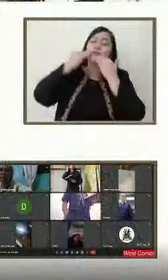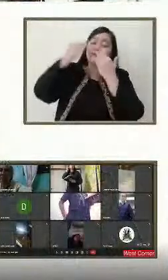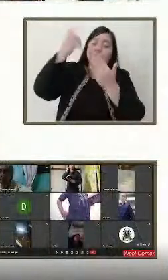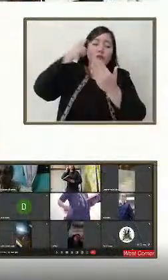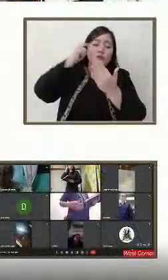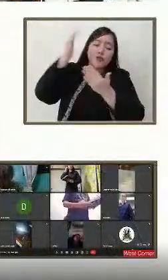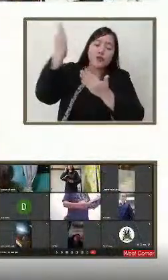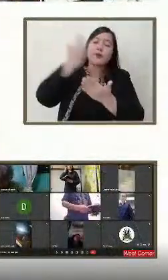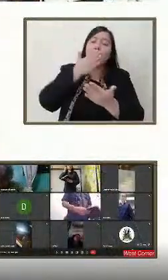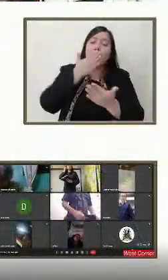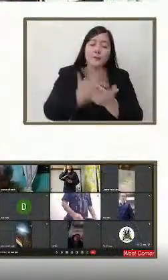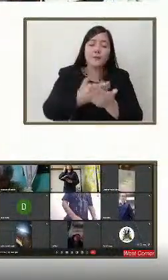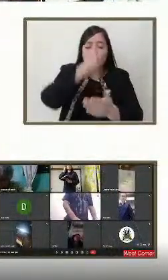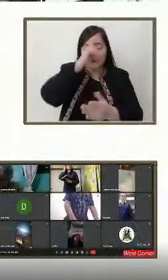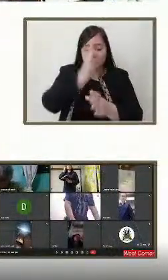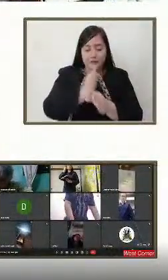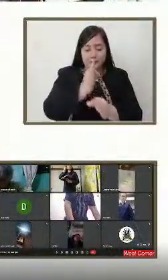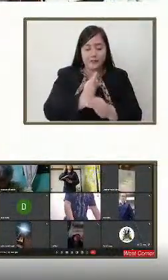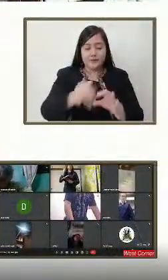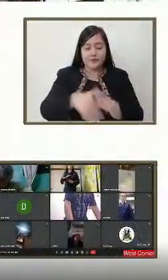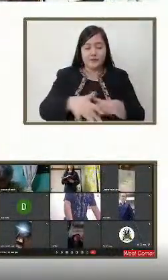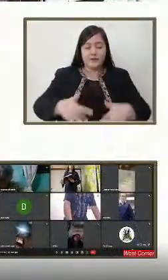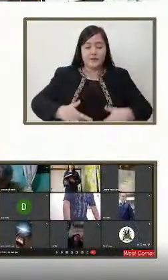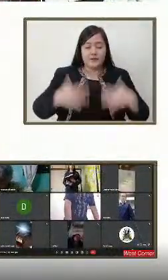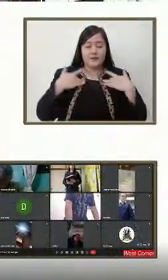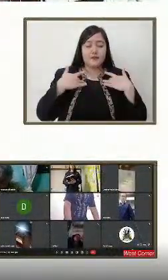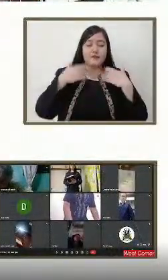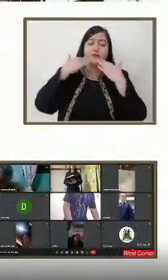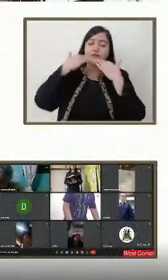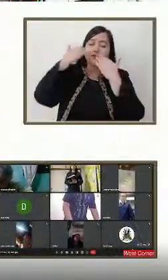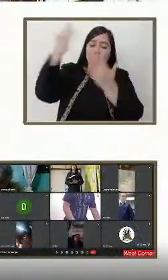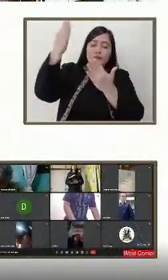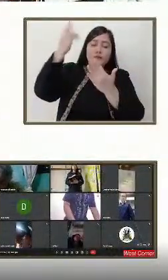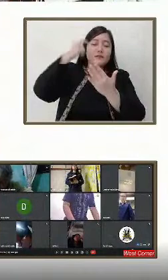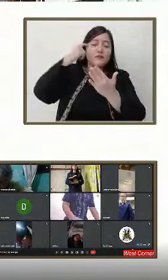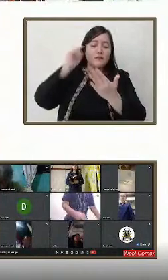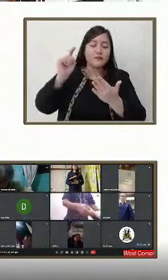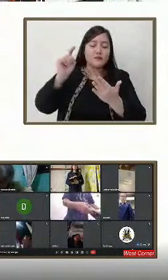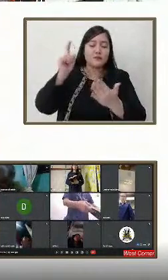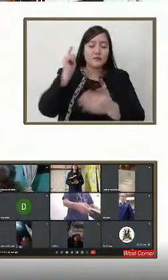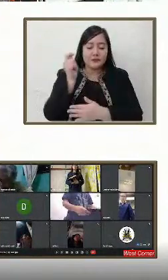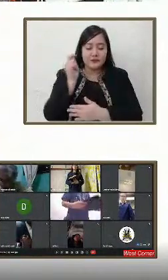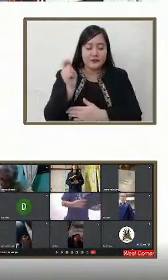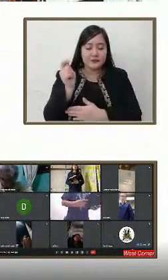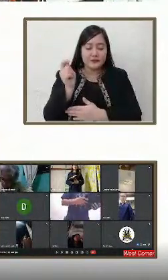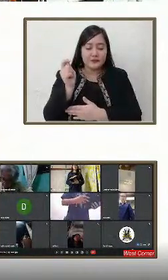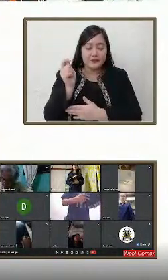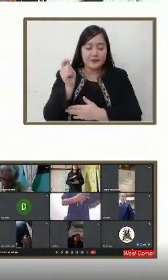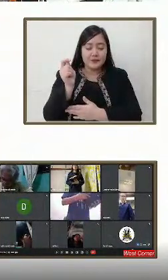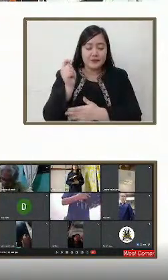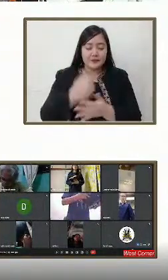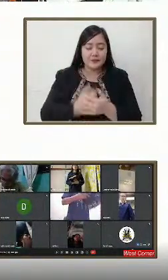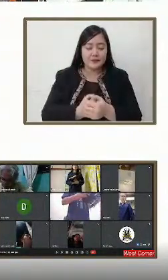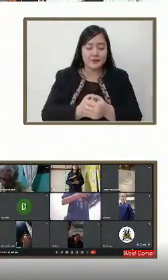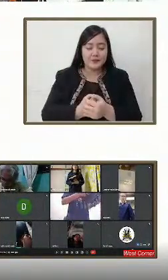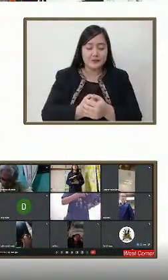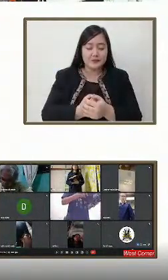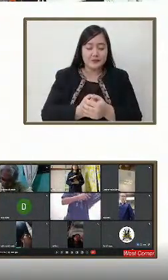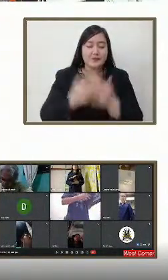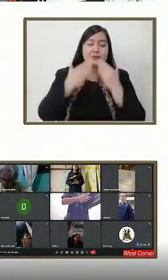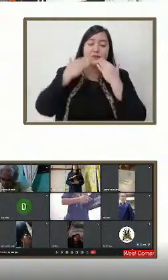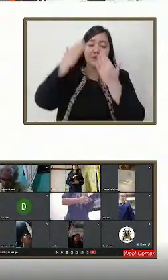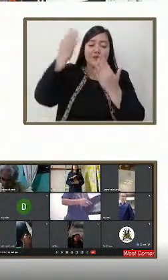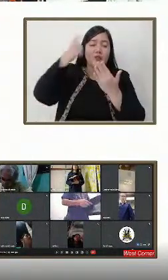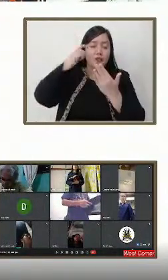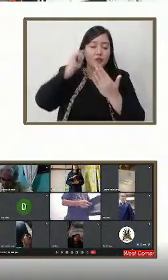katapatan, kinakilaan niyo po sa aming pong buhay. Maraming salamat po sa mga testimonies na aming napakinggan sa